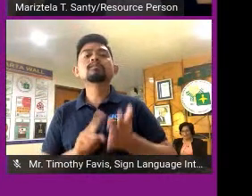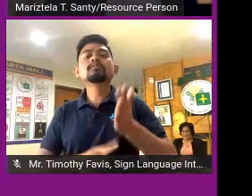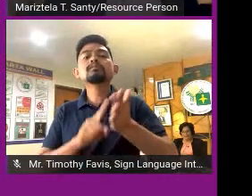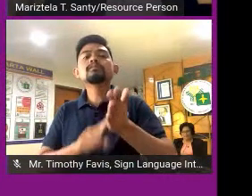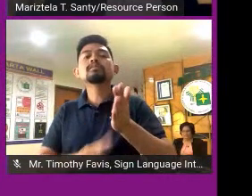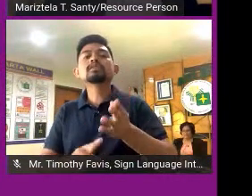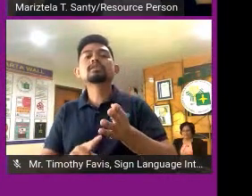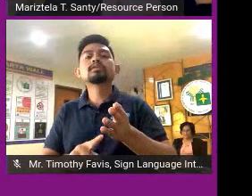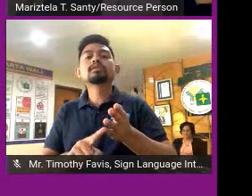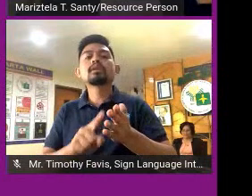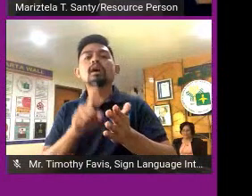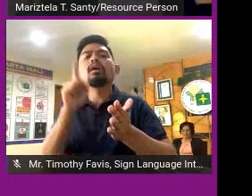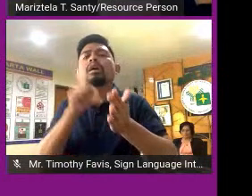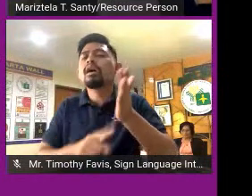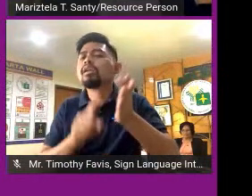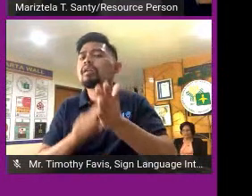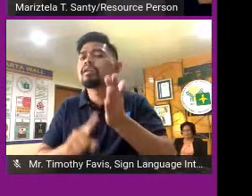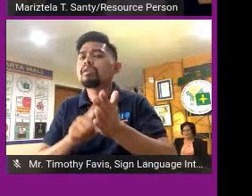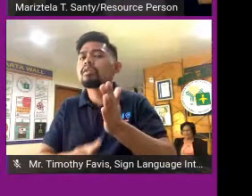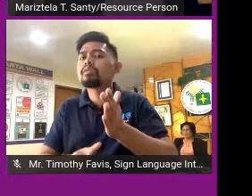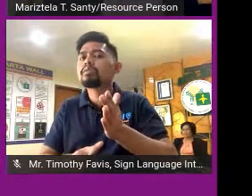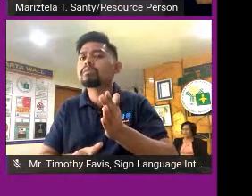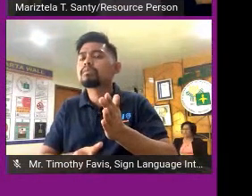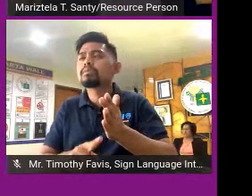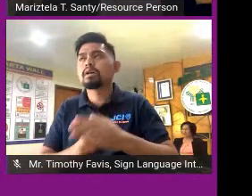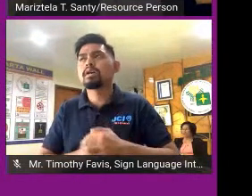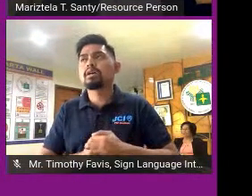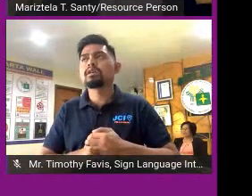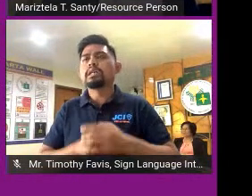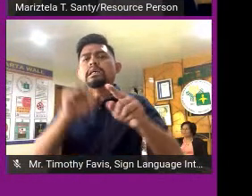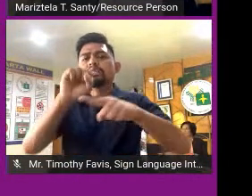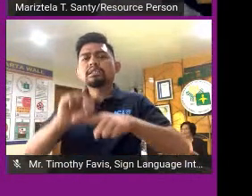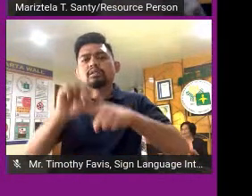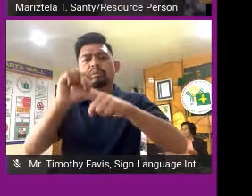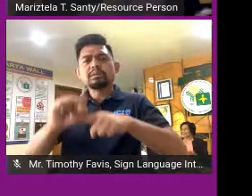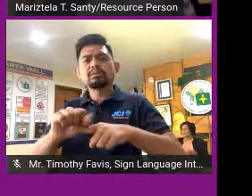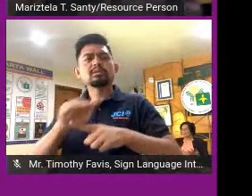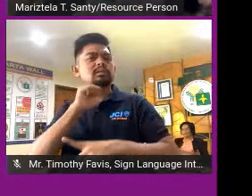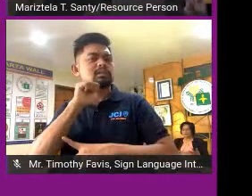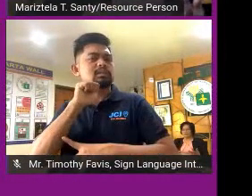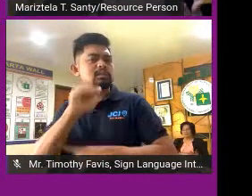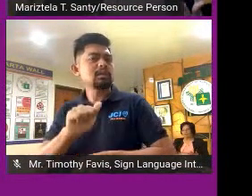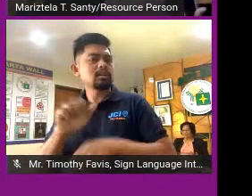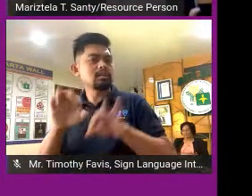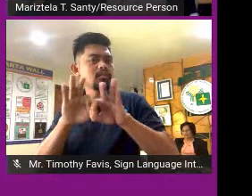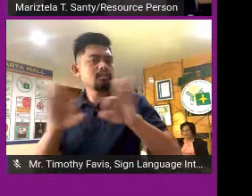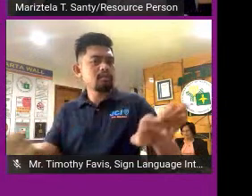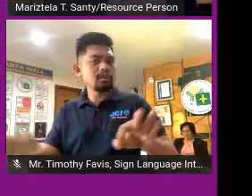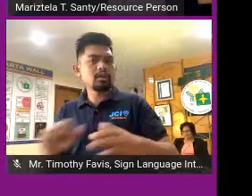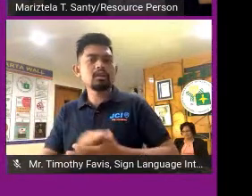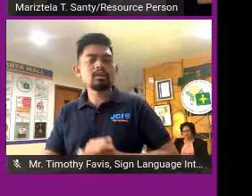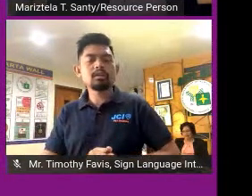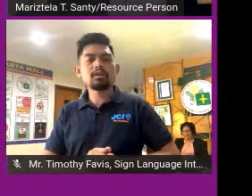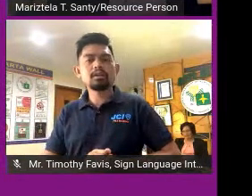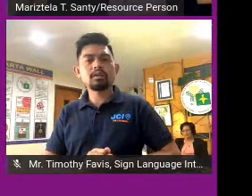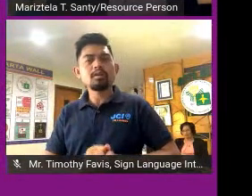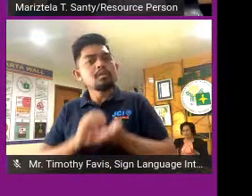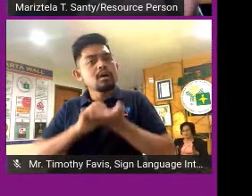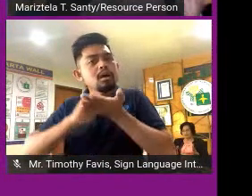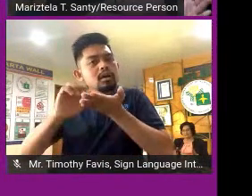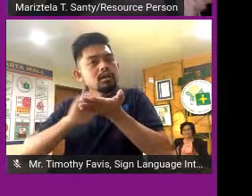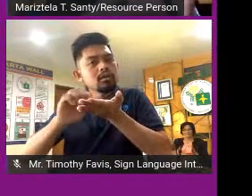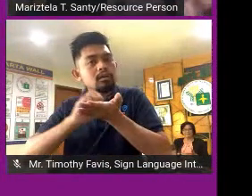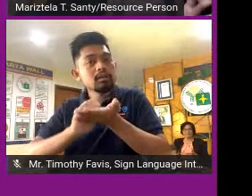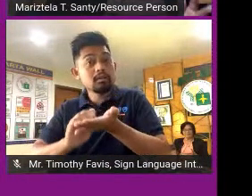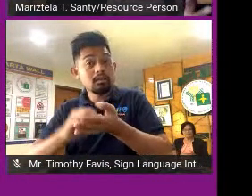Ano-ano ang mga kalagayan na di makatarungan? Pag sinabi natin di makatarungan, yung hindi magandang practice sa loob ng bahay.